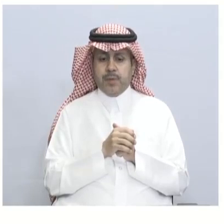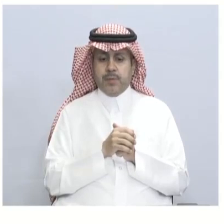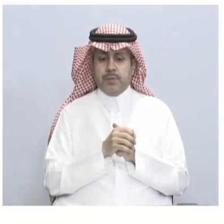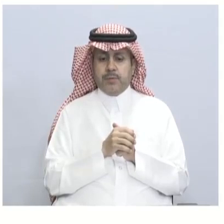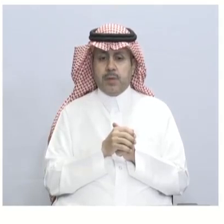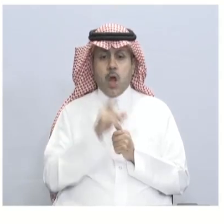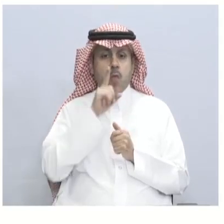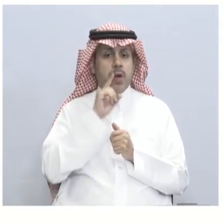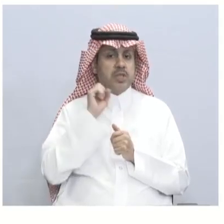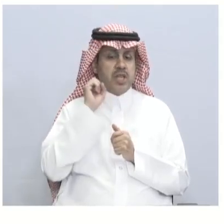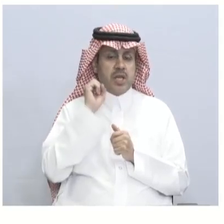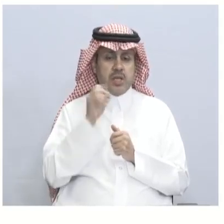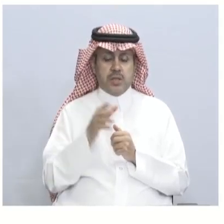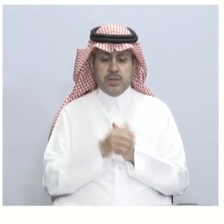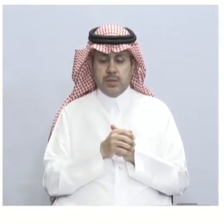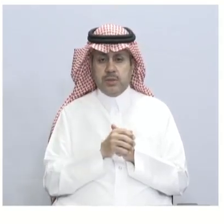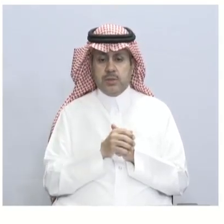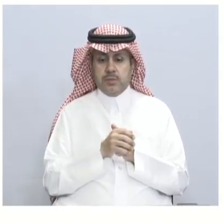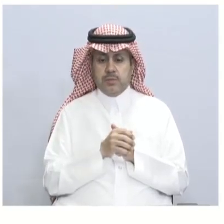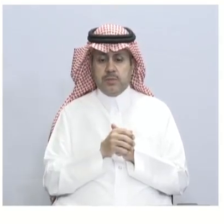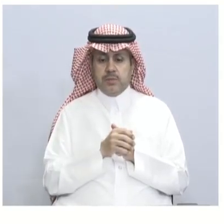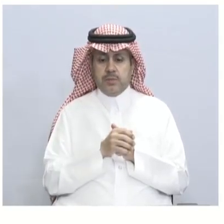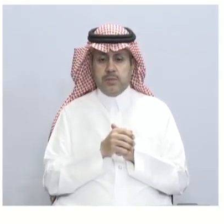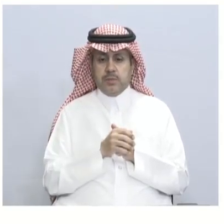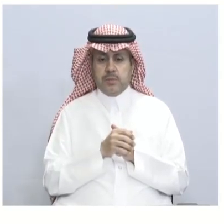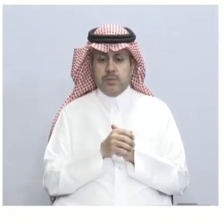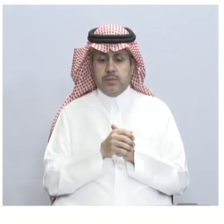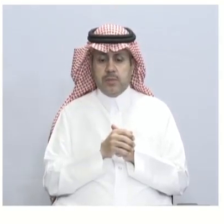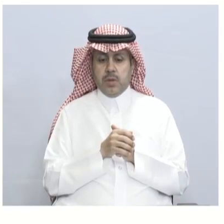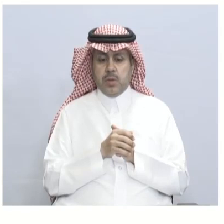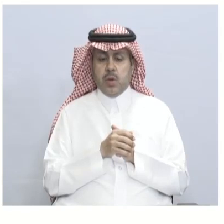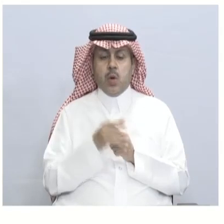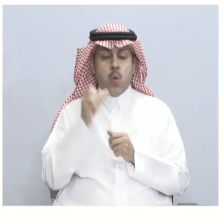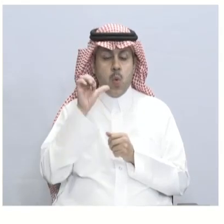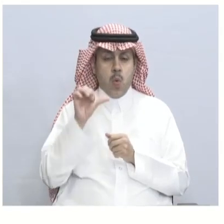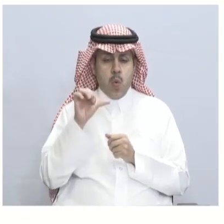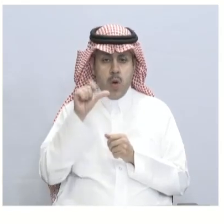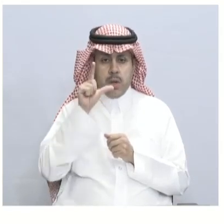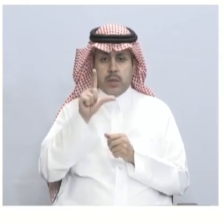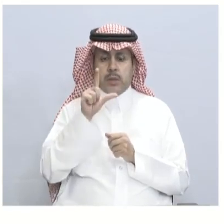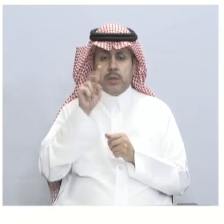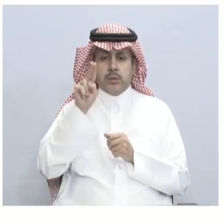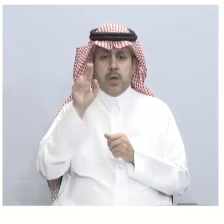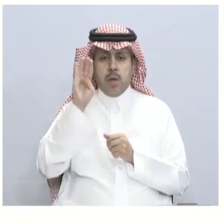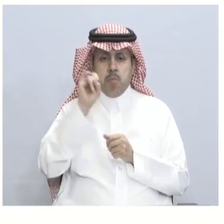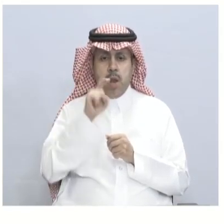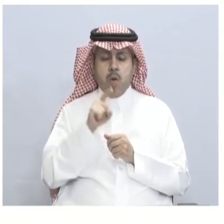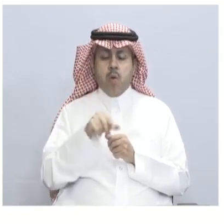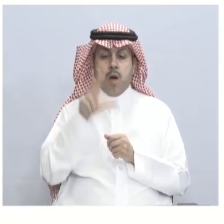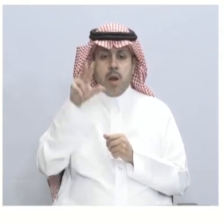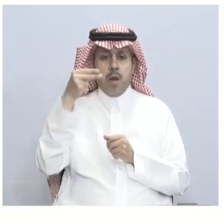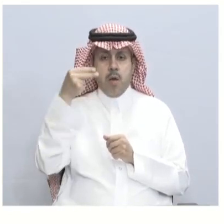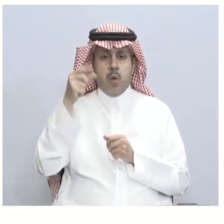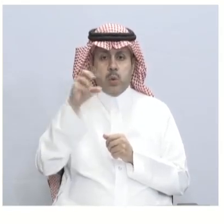اعوذ بالله من الشيطان الرجيم ولتكملوا العده ولتكبروا الله